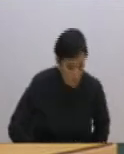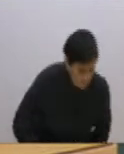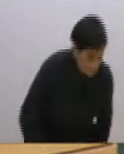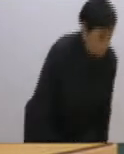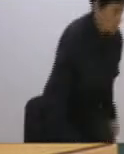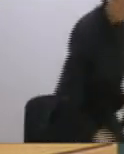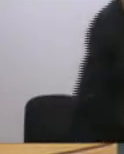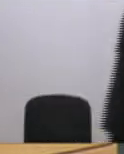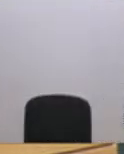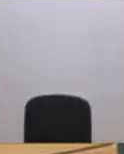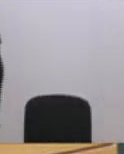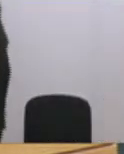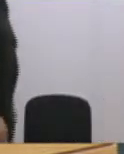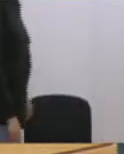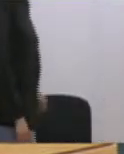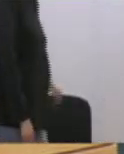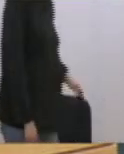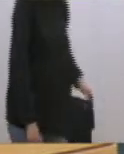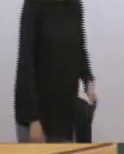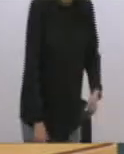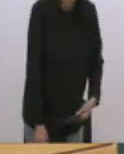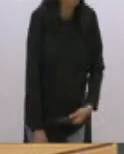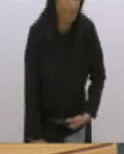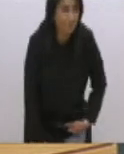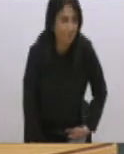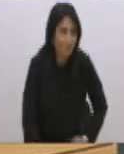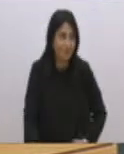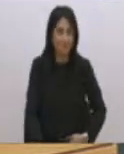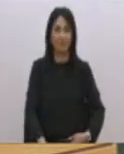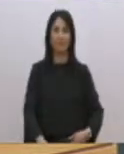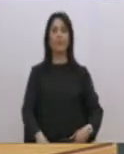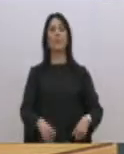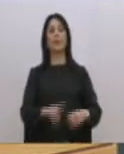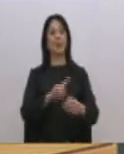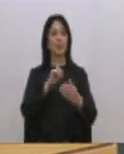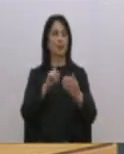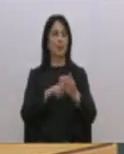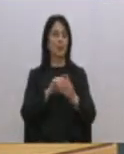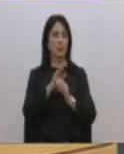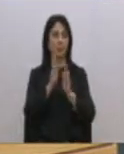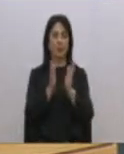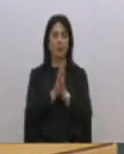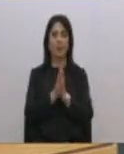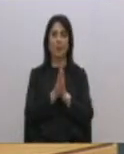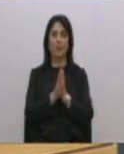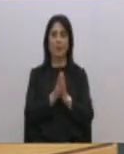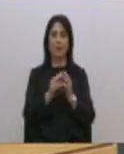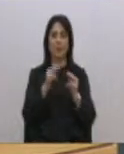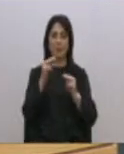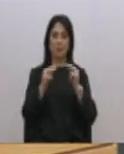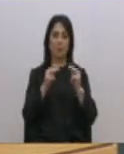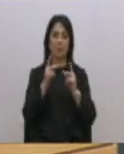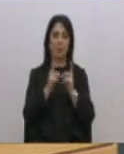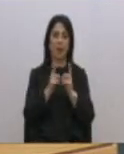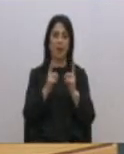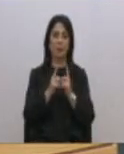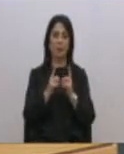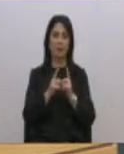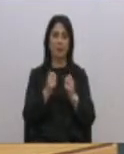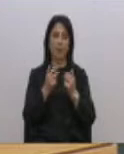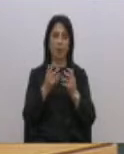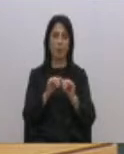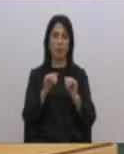ძალიან მნიშვნელოვანია ის საკითხები, რომელიც მთლიანობაში პაემნების რაოდენობის